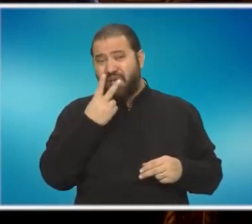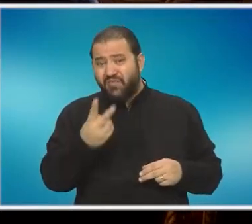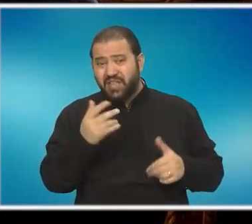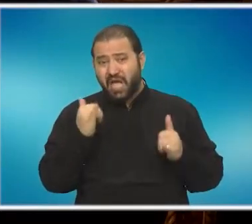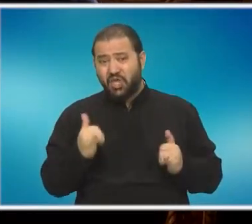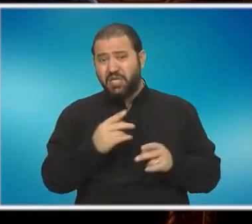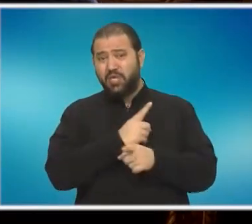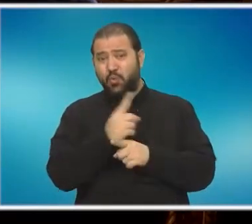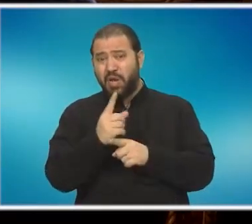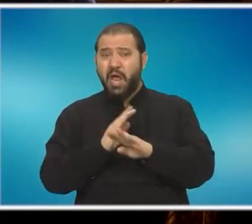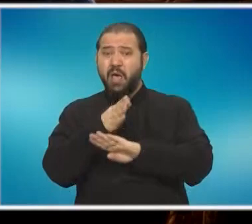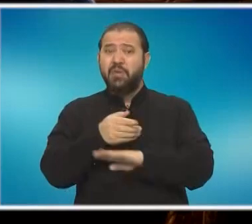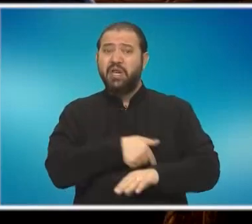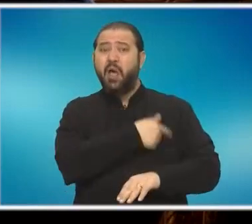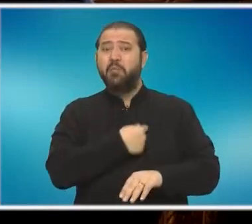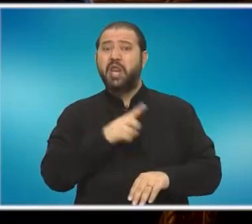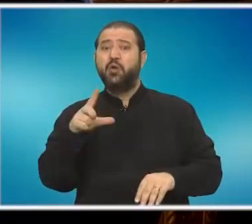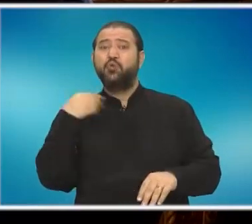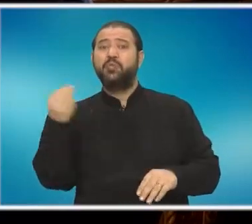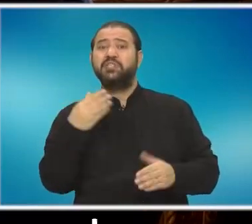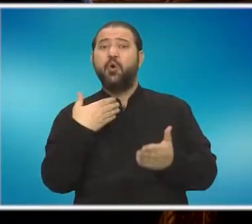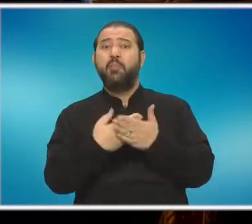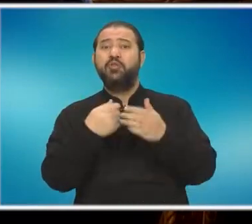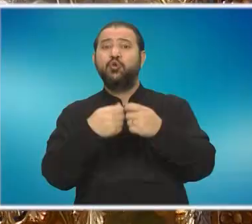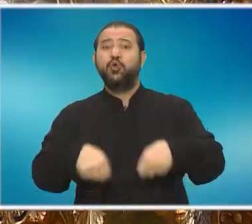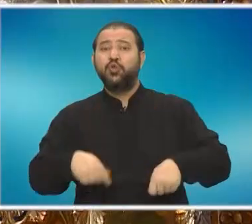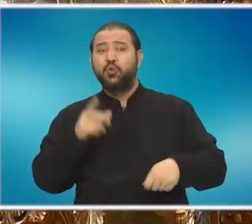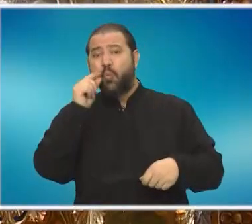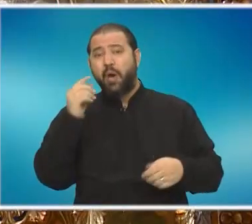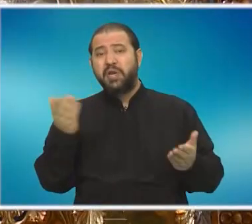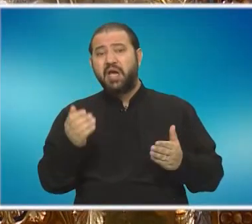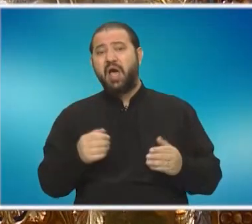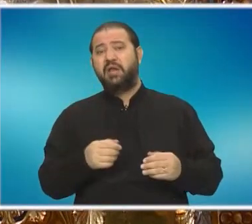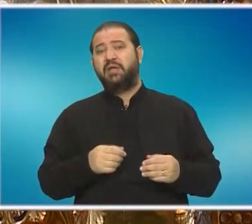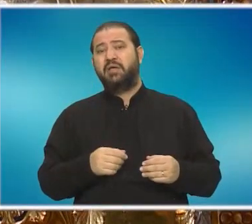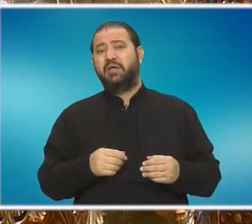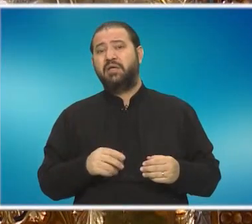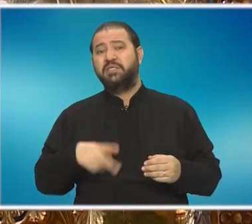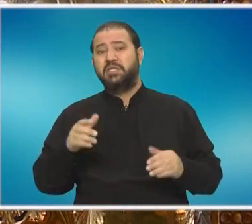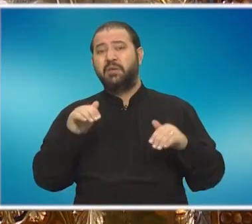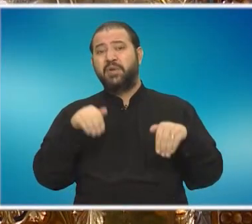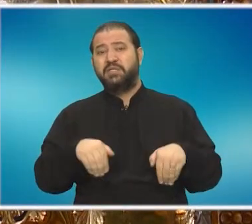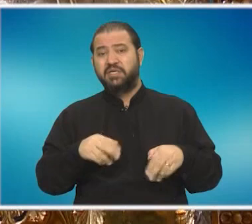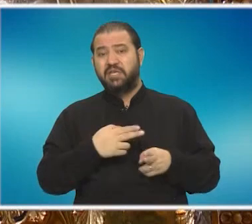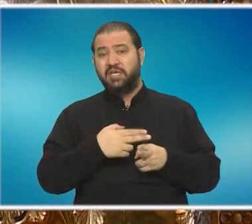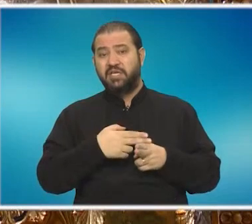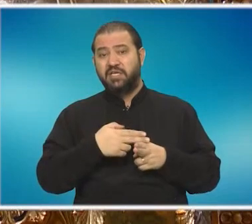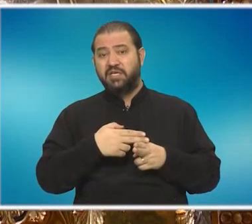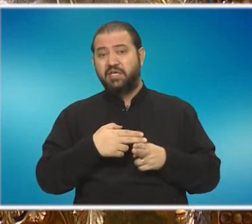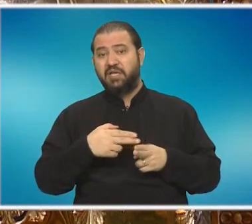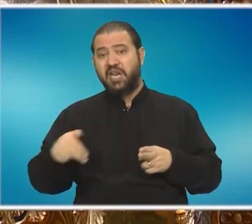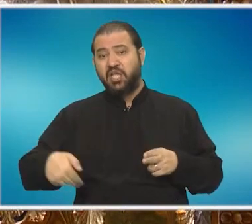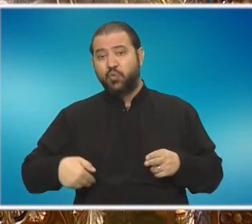această lucrare, iubirea lui Dumnezeu față de noi toți. Și liturghie după liturghie mai este